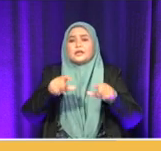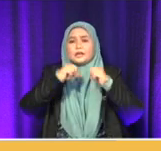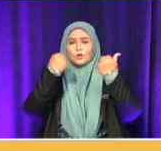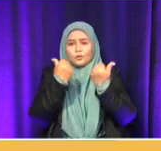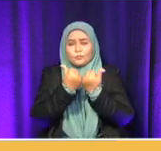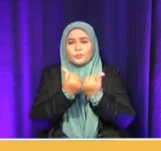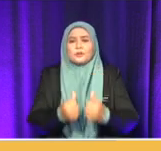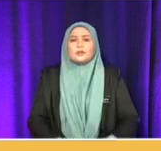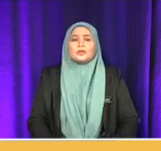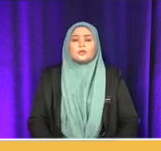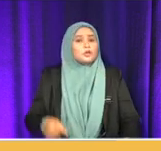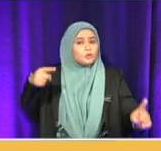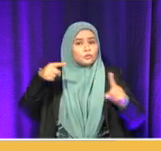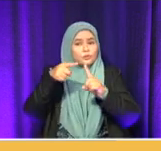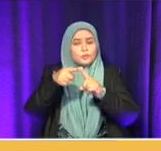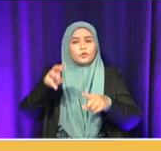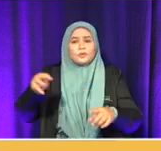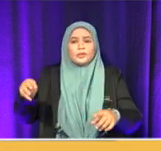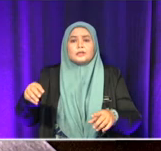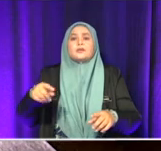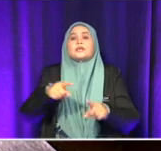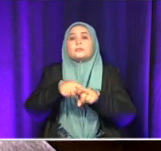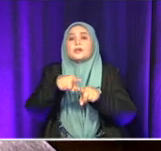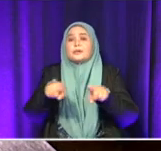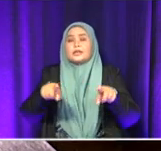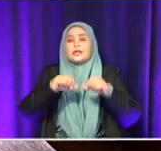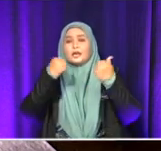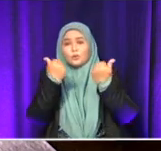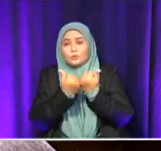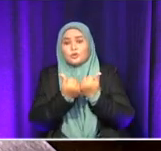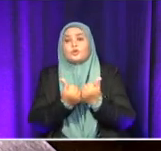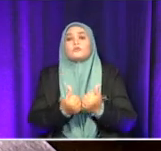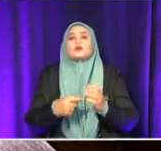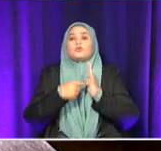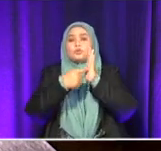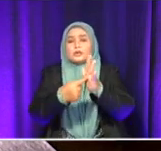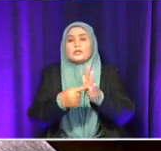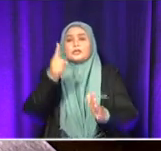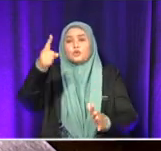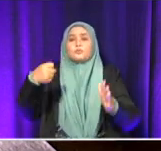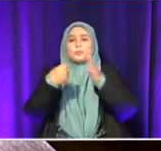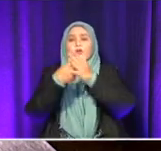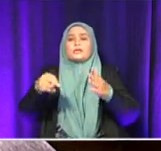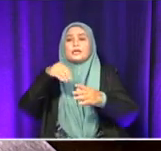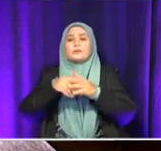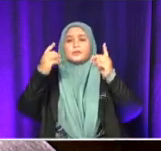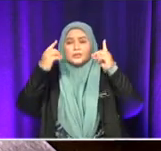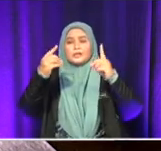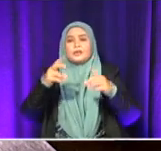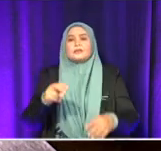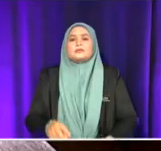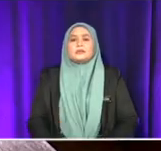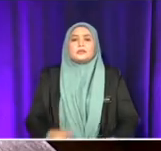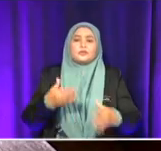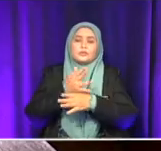man itulah tujuan dia anak-anak favorit kita ini daripada berbagai kaum itu adalah menunjukkan satu perpaduan di dalam pendidikan Oke